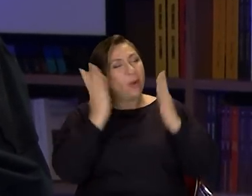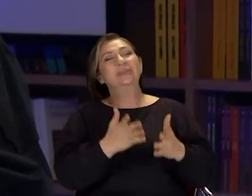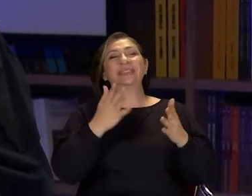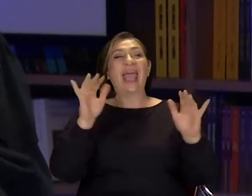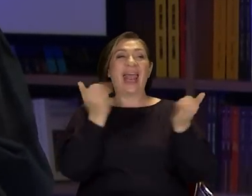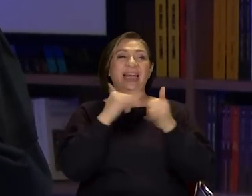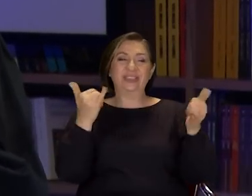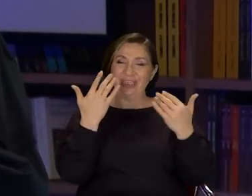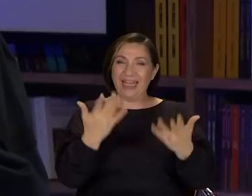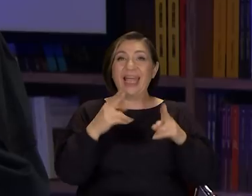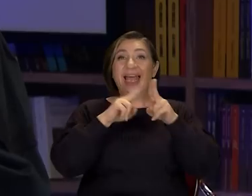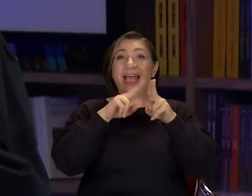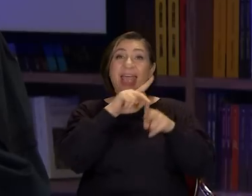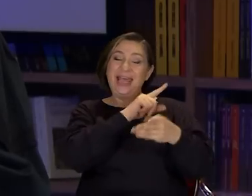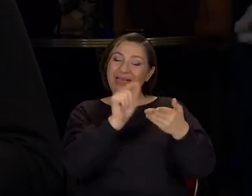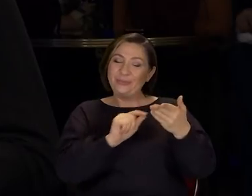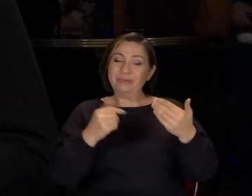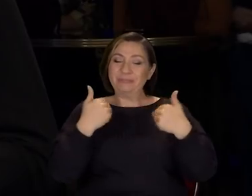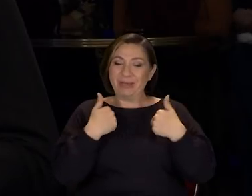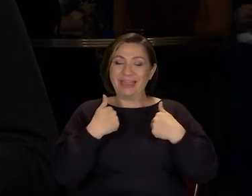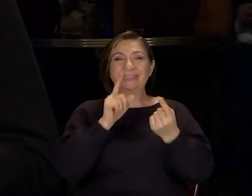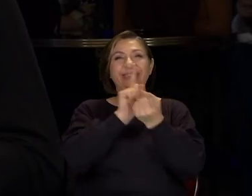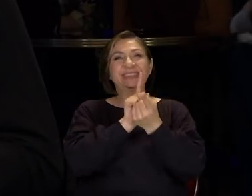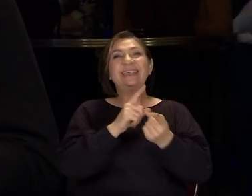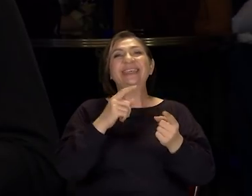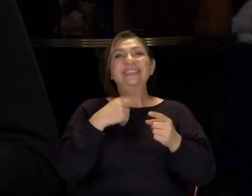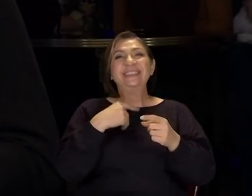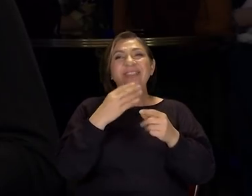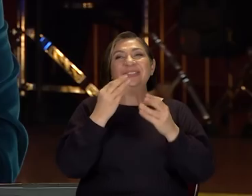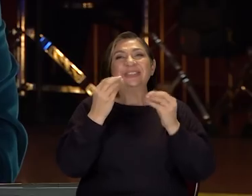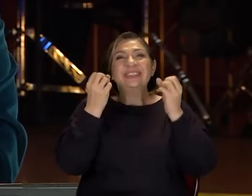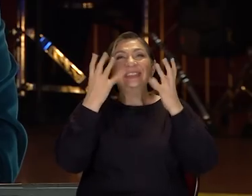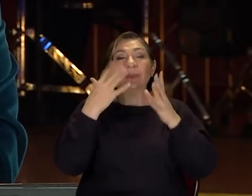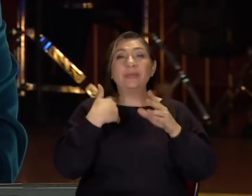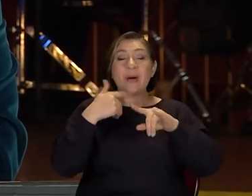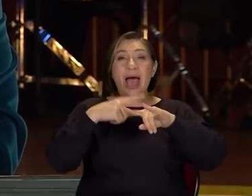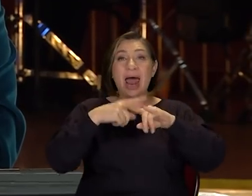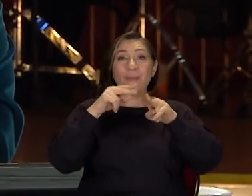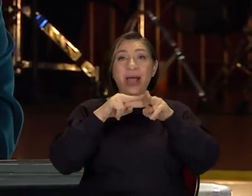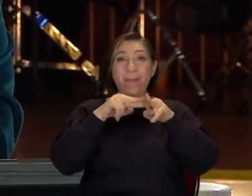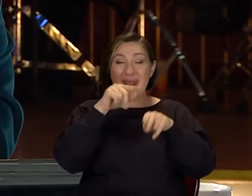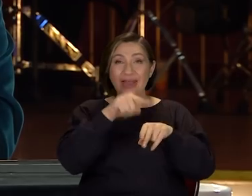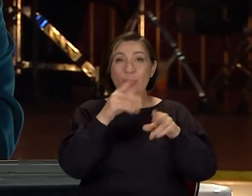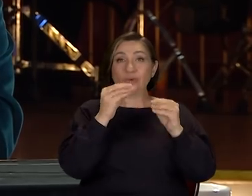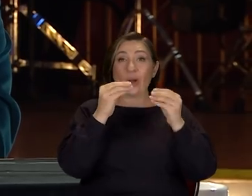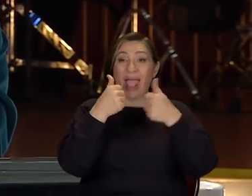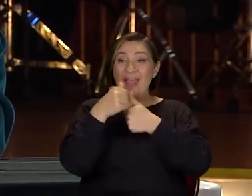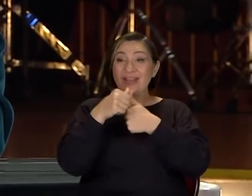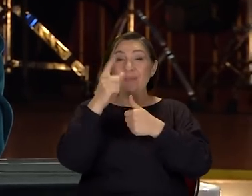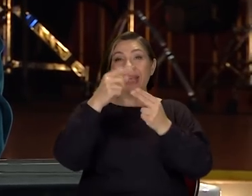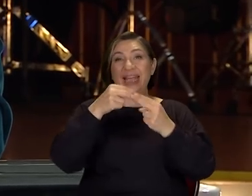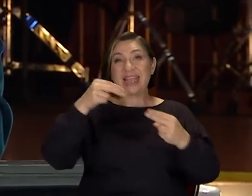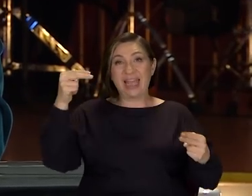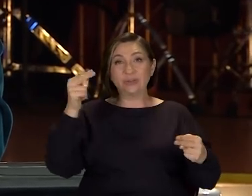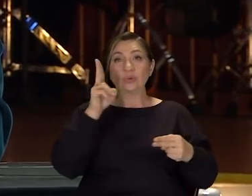eğlenceli. Kayra'y da yazmış. Ben de işte karşısında sinir. Çok sevdim. Bizim Harem Kabare'de böyle bir çok evlilikli bir